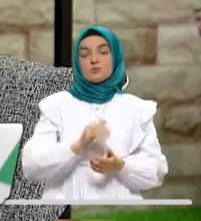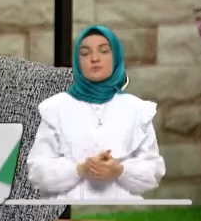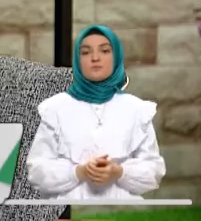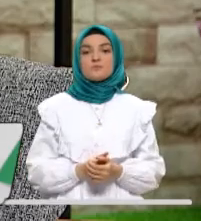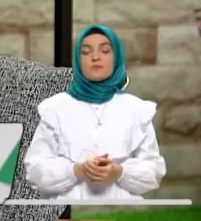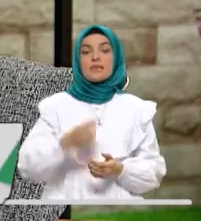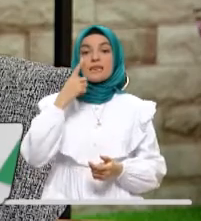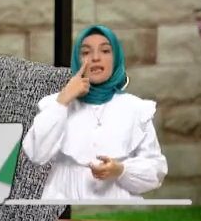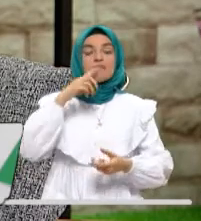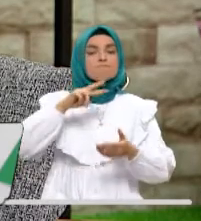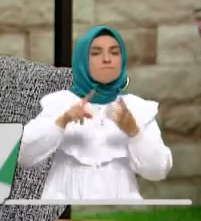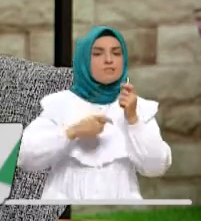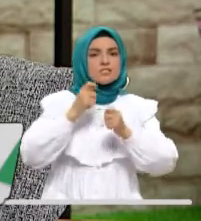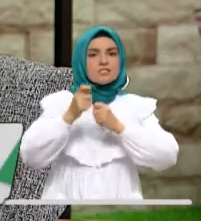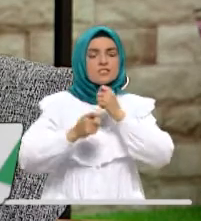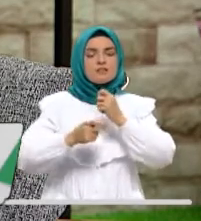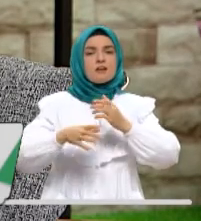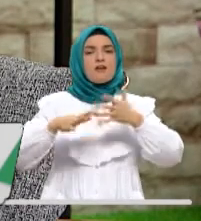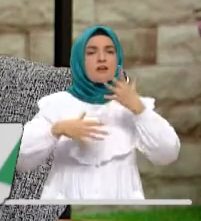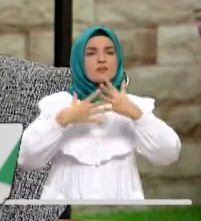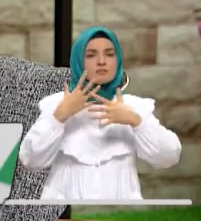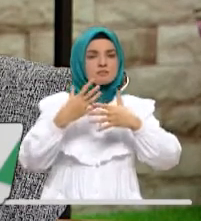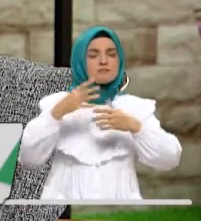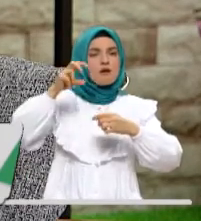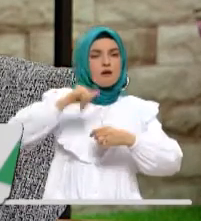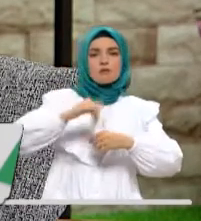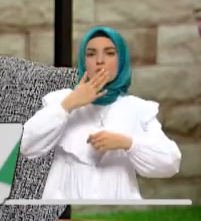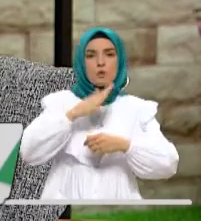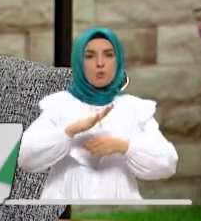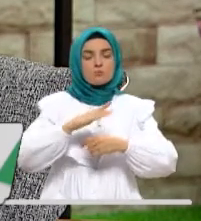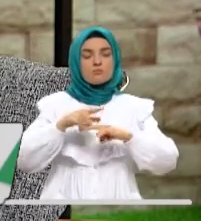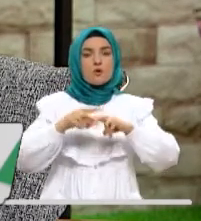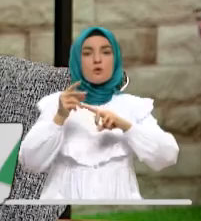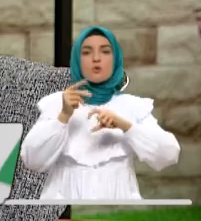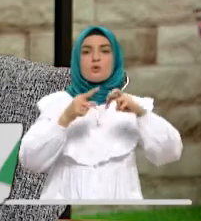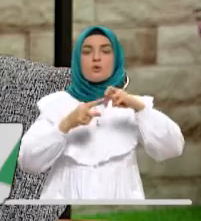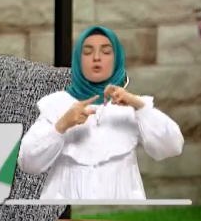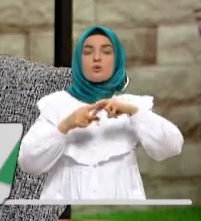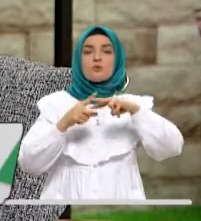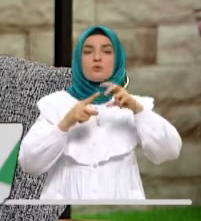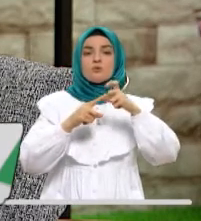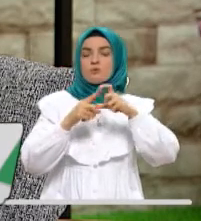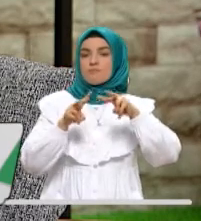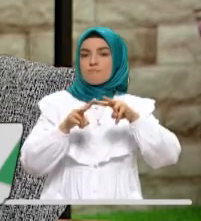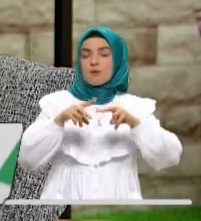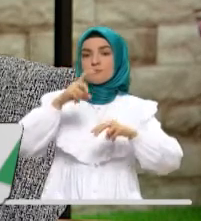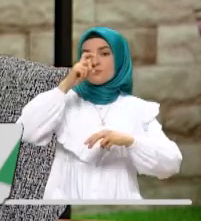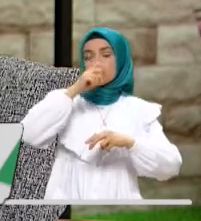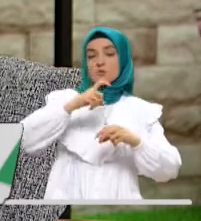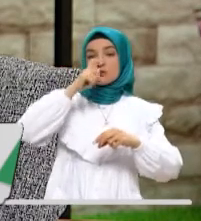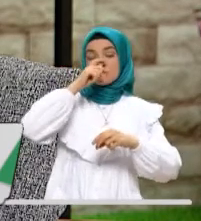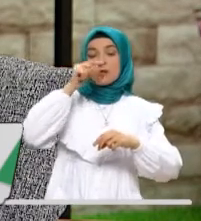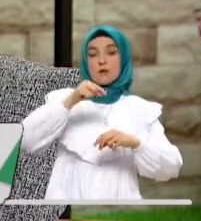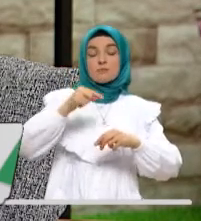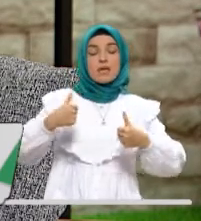Devlet işleyişine karışma hakları yoktur. Mesela Hürrem Sultan, Kanuni Sultan Süleyman tahta iken evet